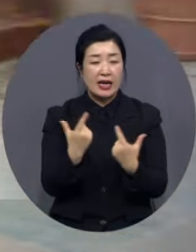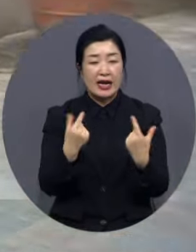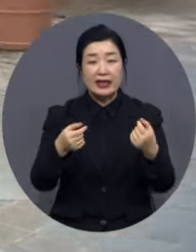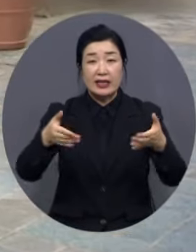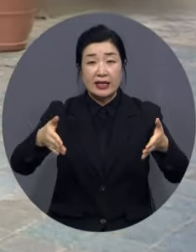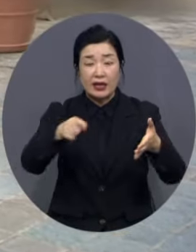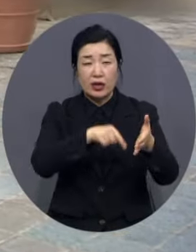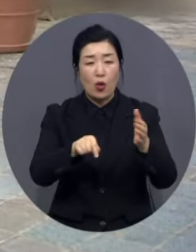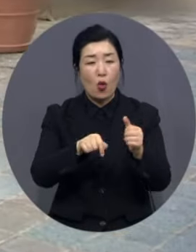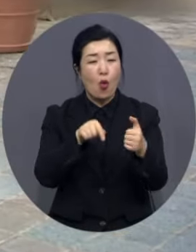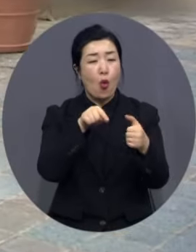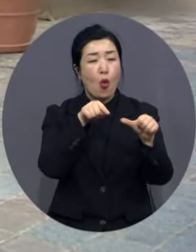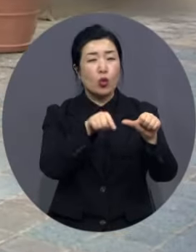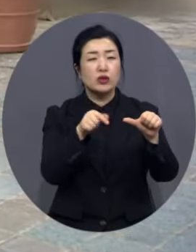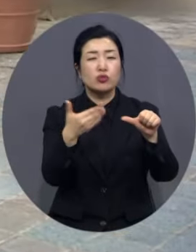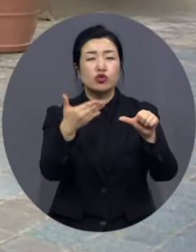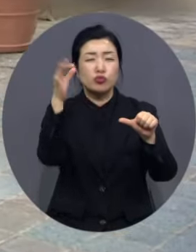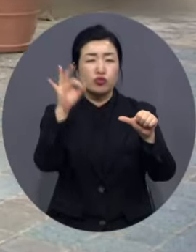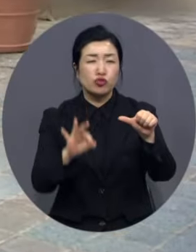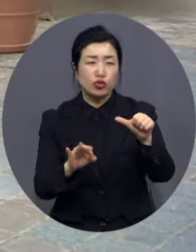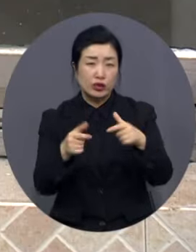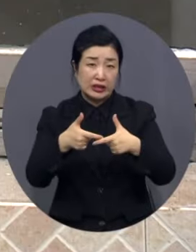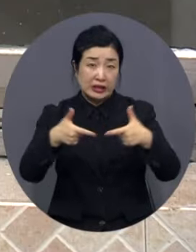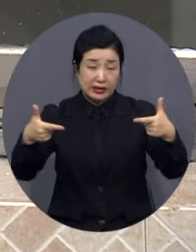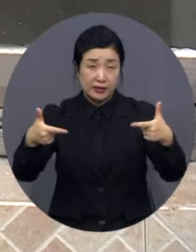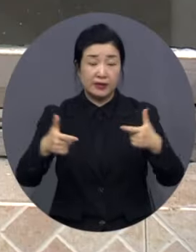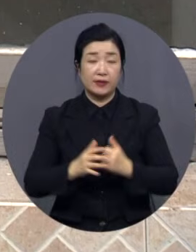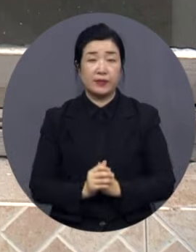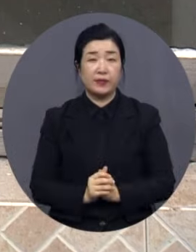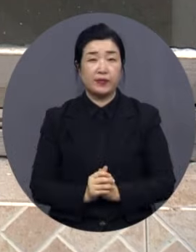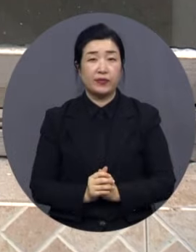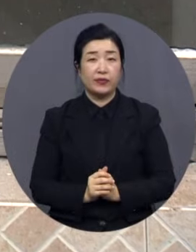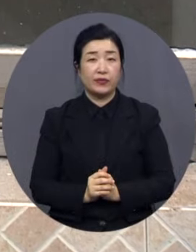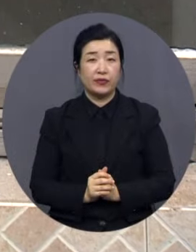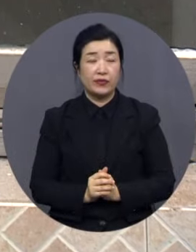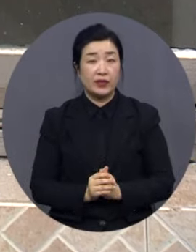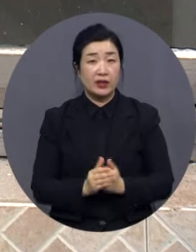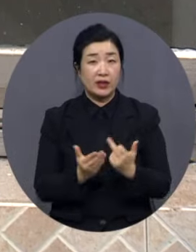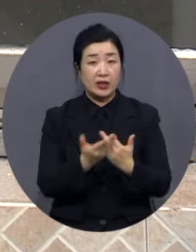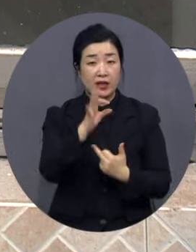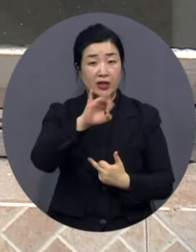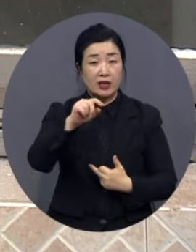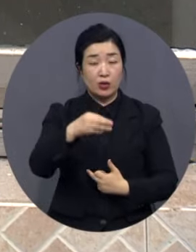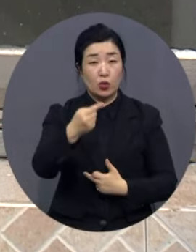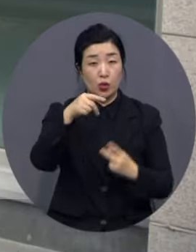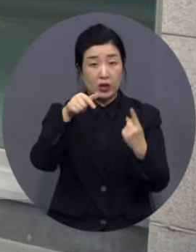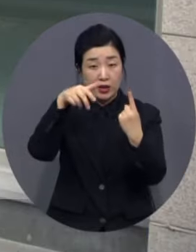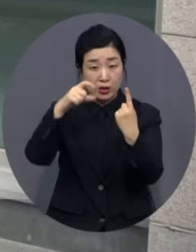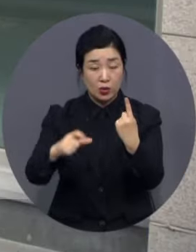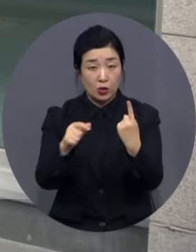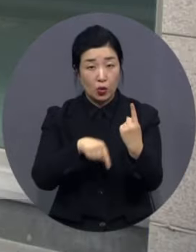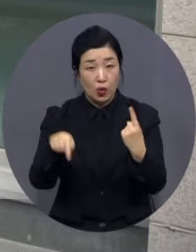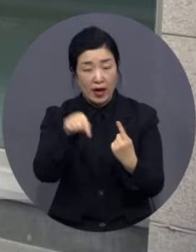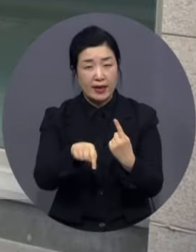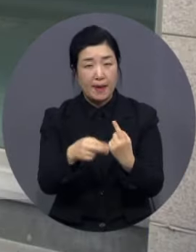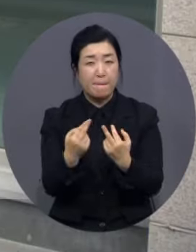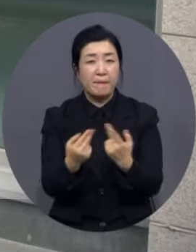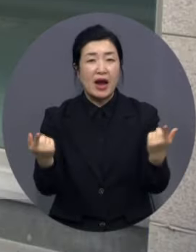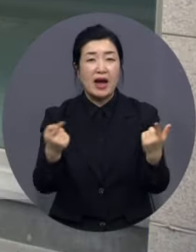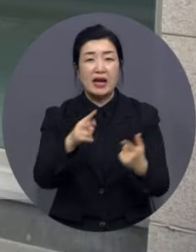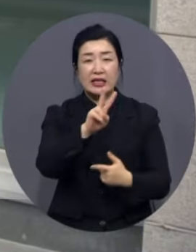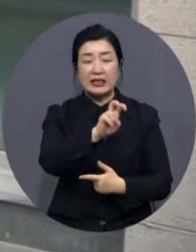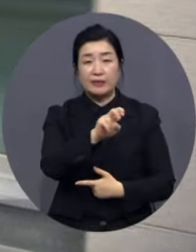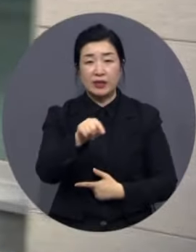기간보다 5.9% 포인트 증가했습니다 제주시 1도 1동 중앙사거리 상권 공실률은